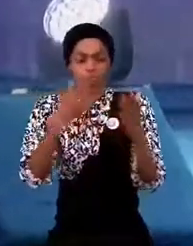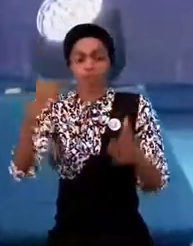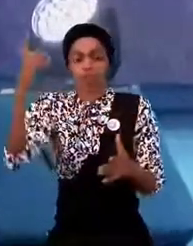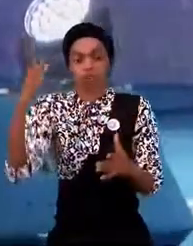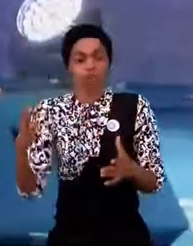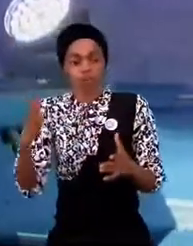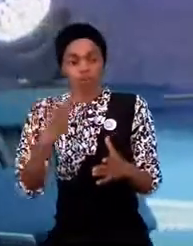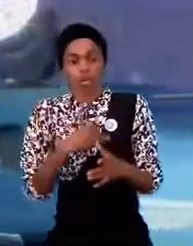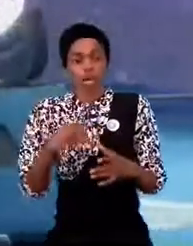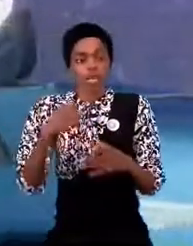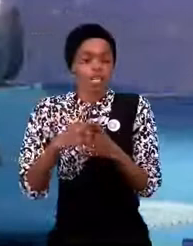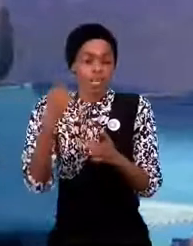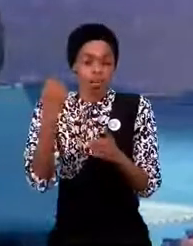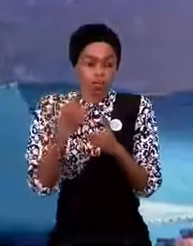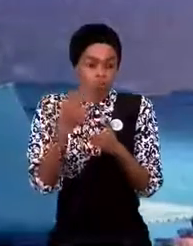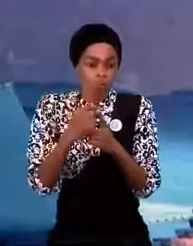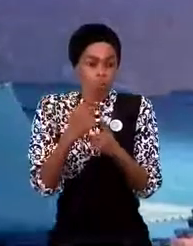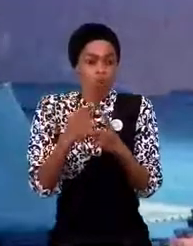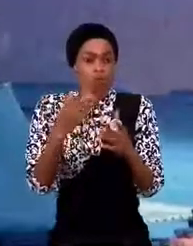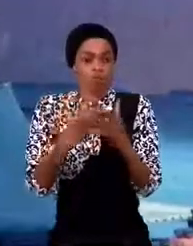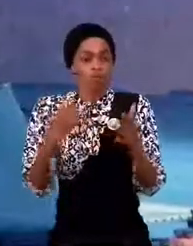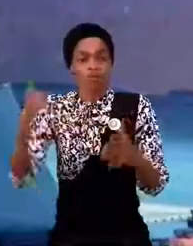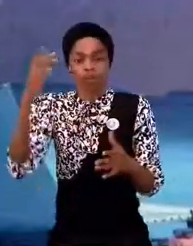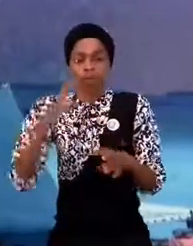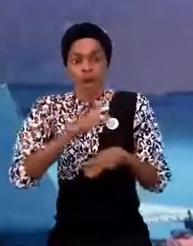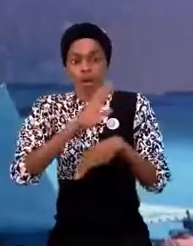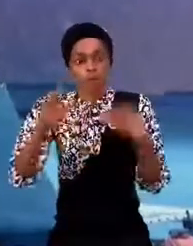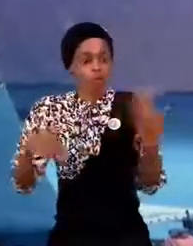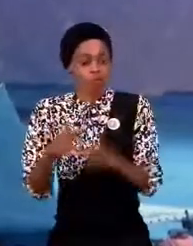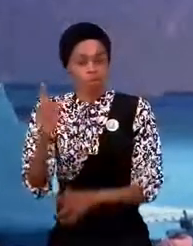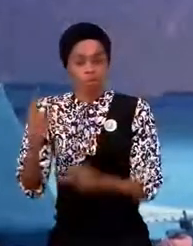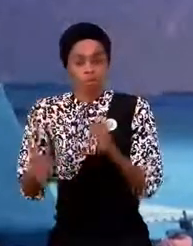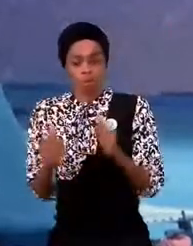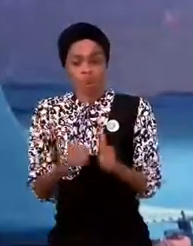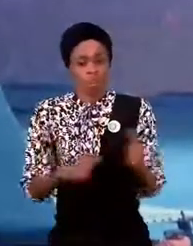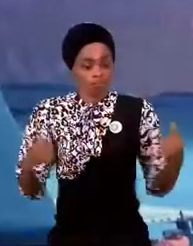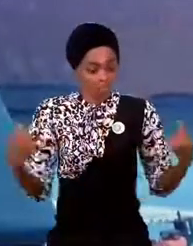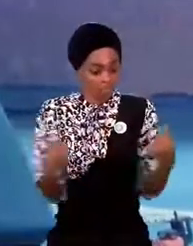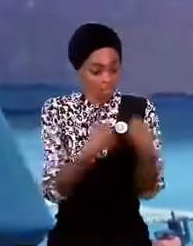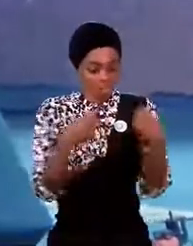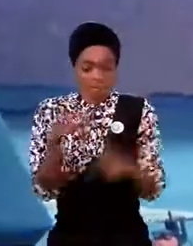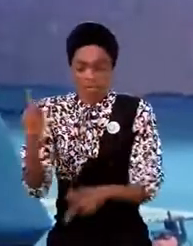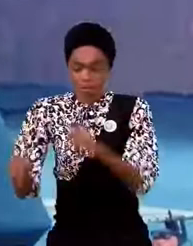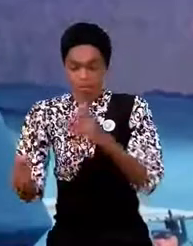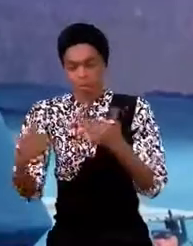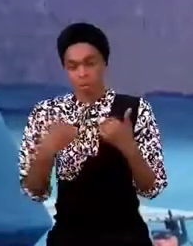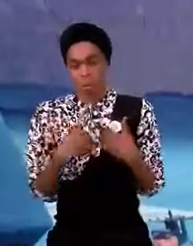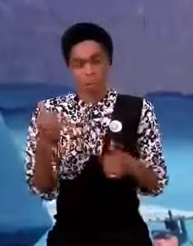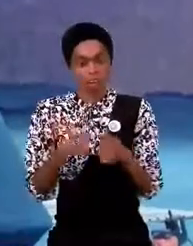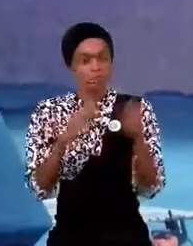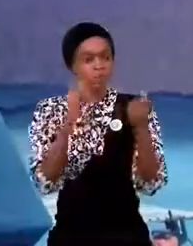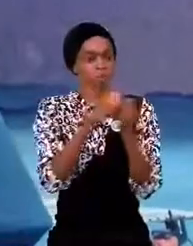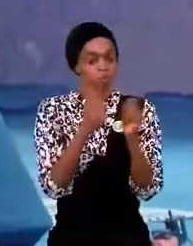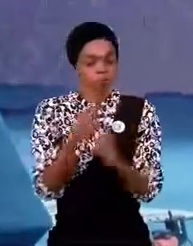Chaque défi qu'ils avaient, tout problème qu'ils avaient, lorsque Christ parlait, ils n'avaient pas besoin de